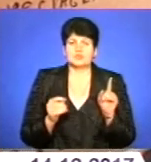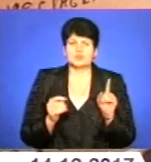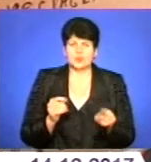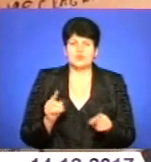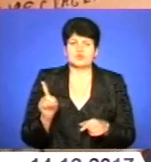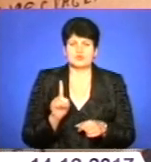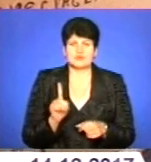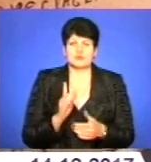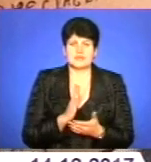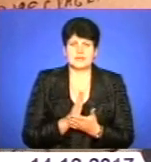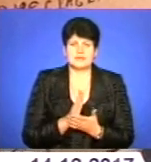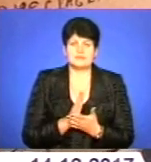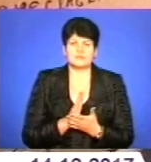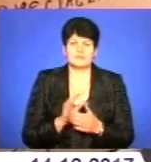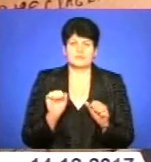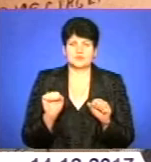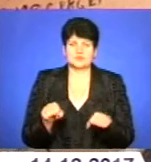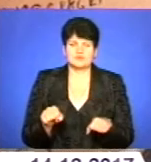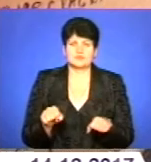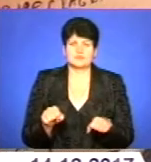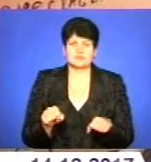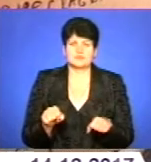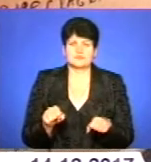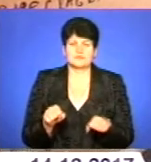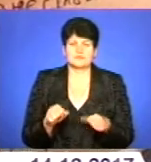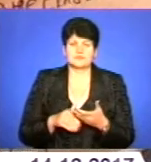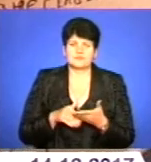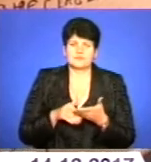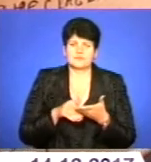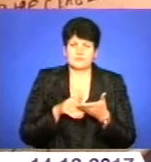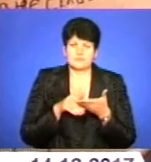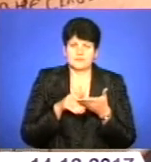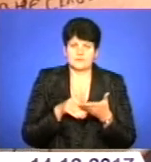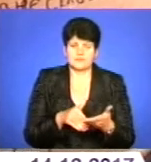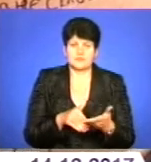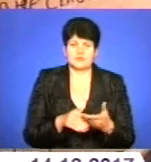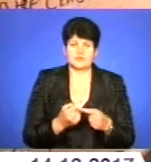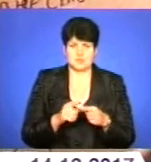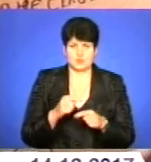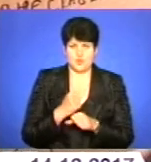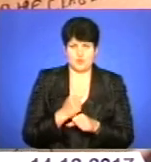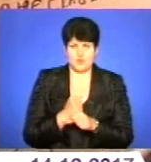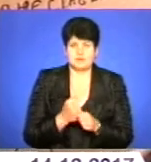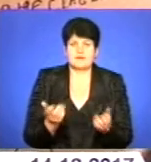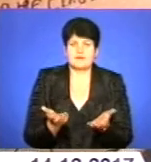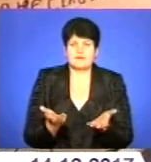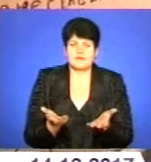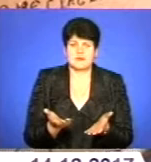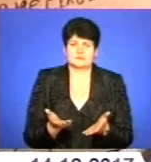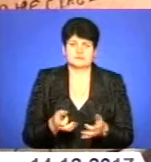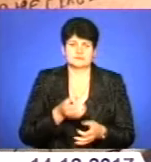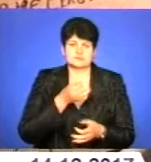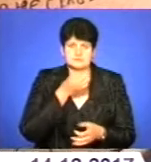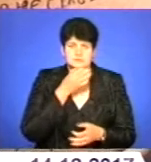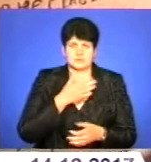є нагода чимось докластися до такої роботи, яка би задовільняла